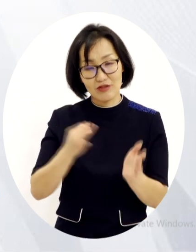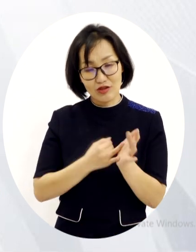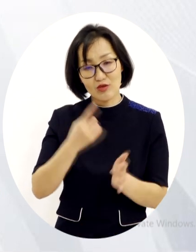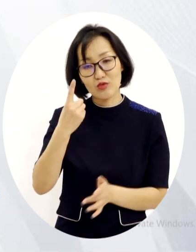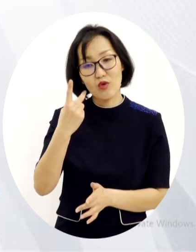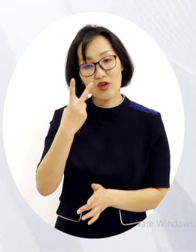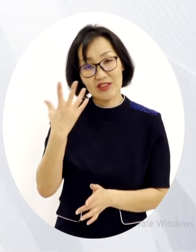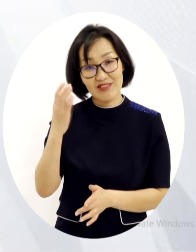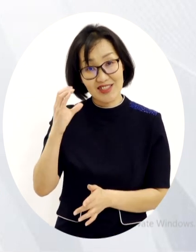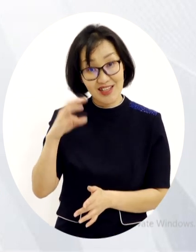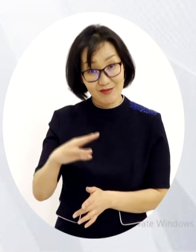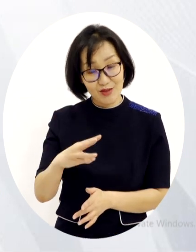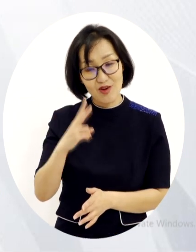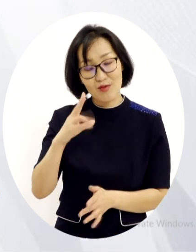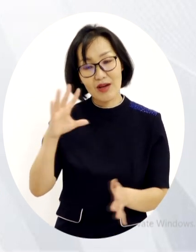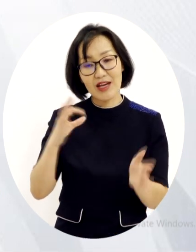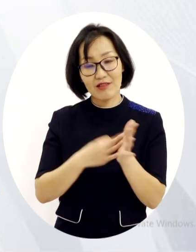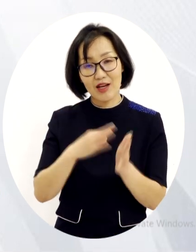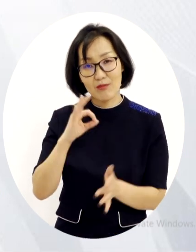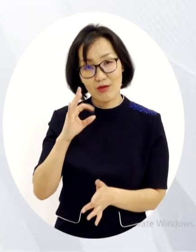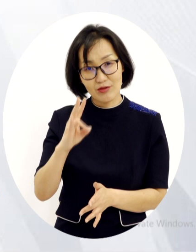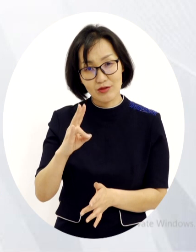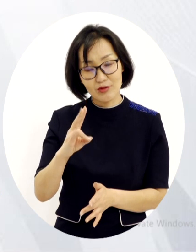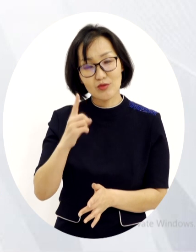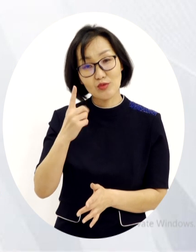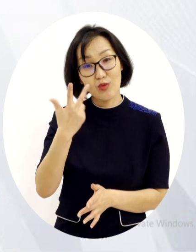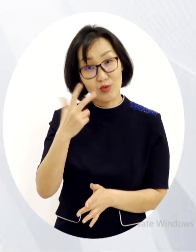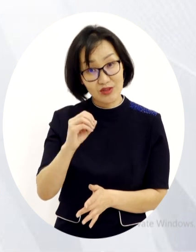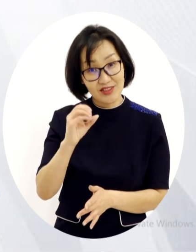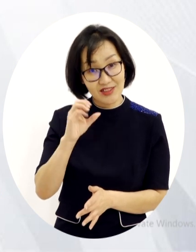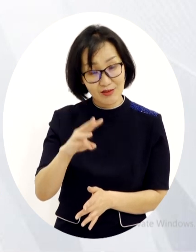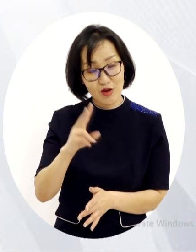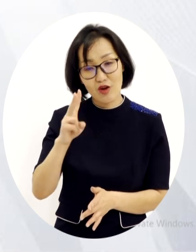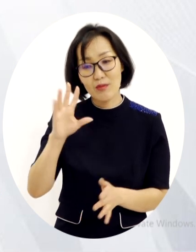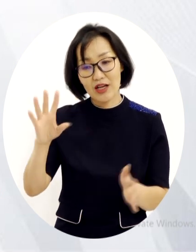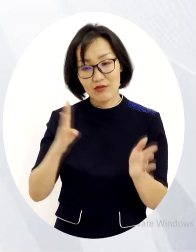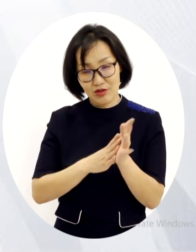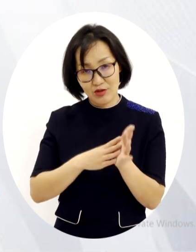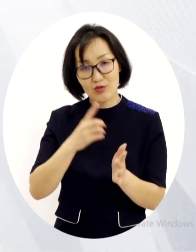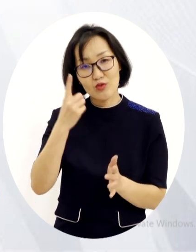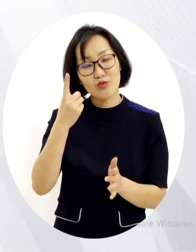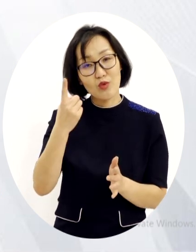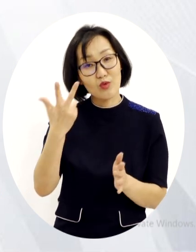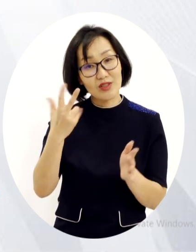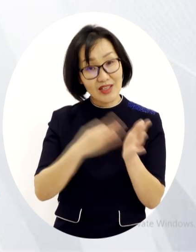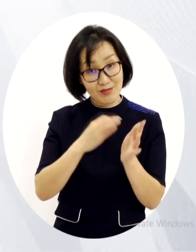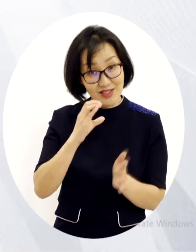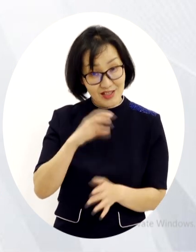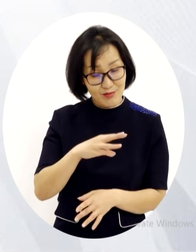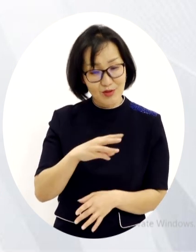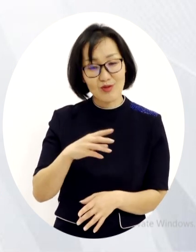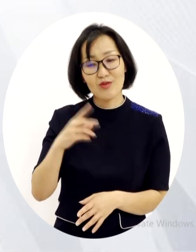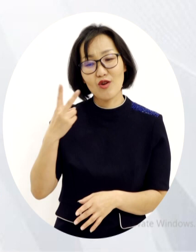онд 125 см, 2018 онд 130, 2019 онд 138